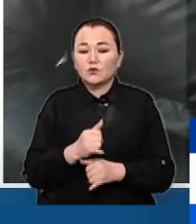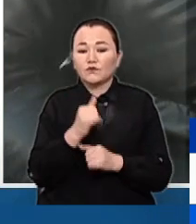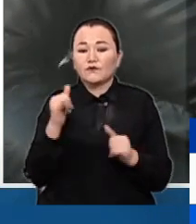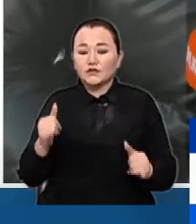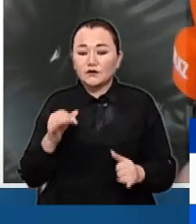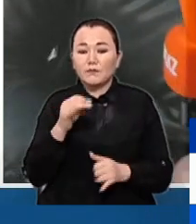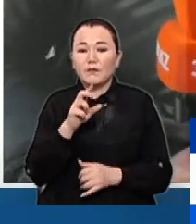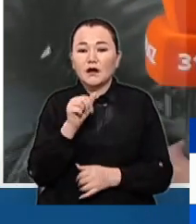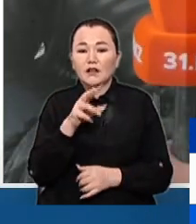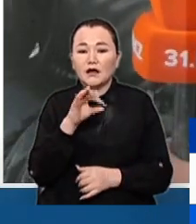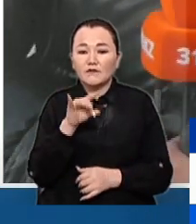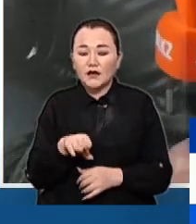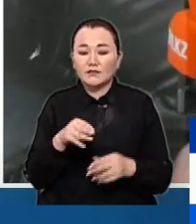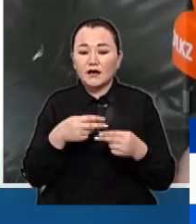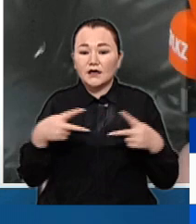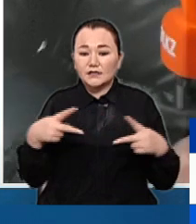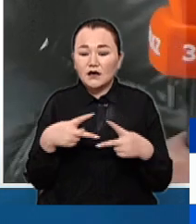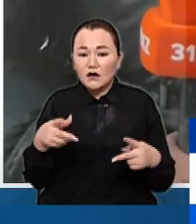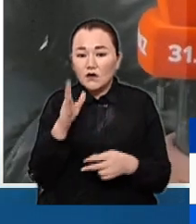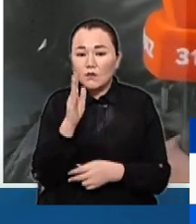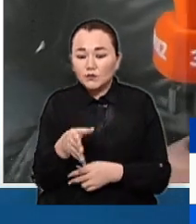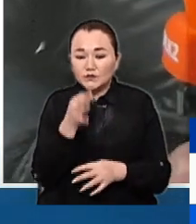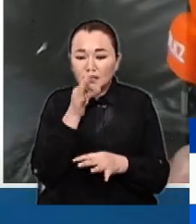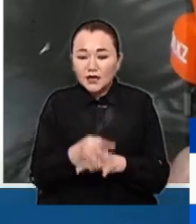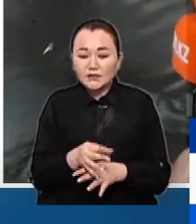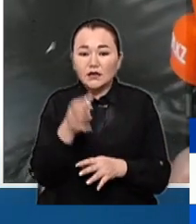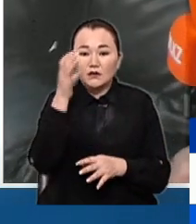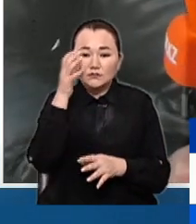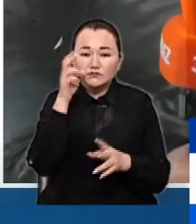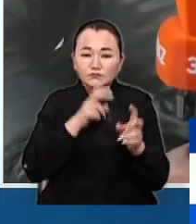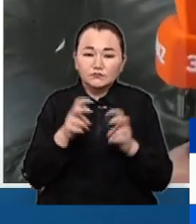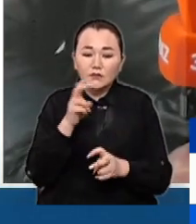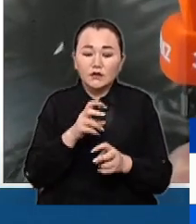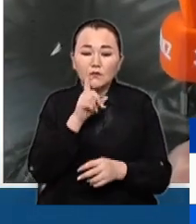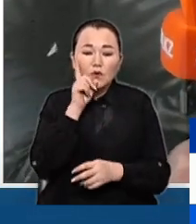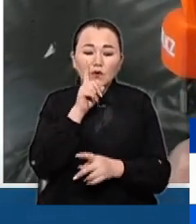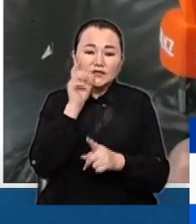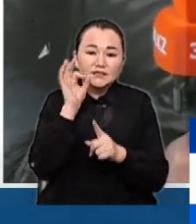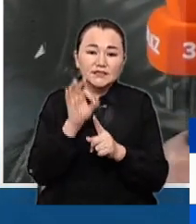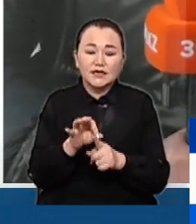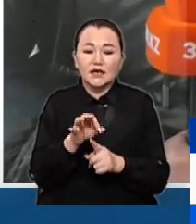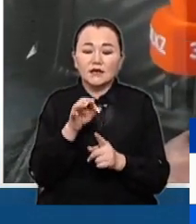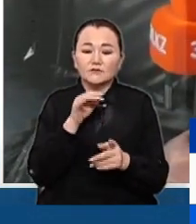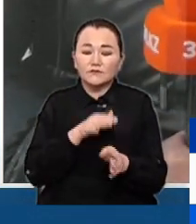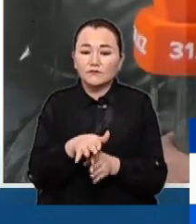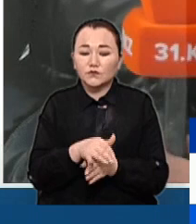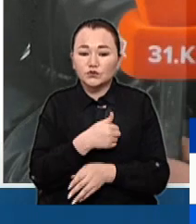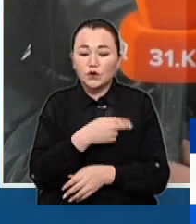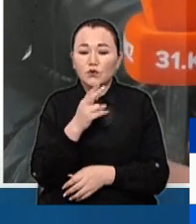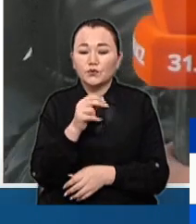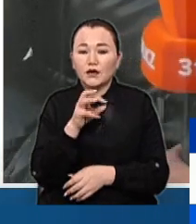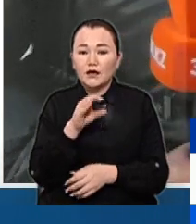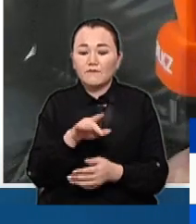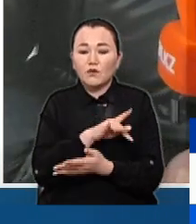көбейтіп, бакалавриатпен теңестіреміз деп отыр. Ал ғылым жолын қууды жастайынан мақсат еткендер енді Қонаев